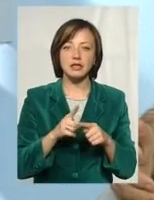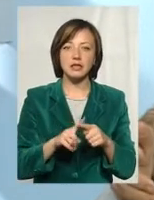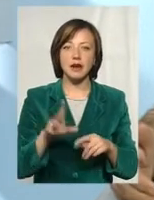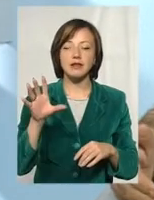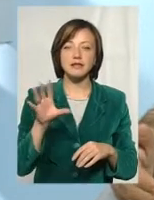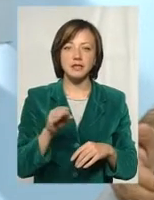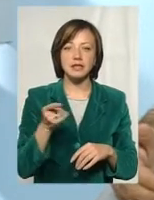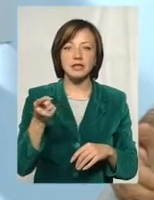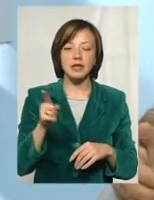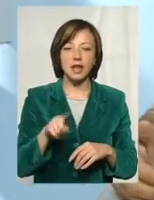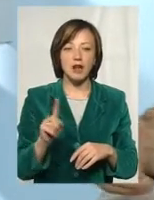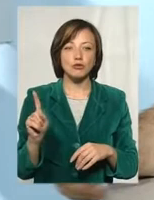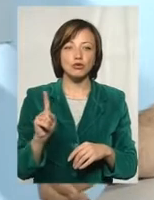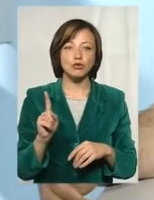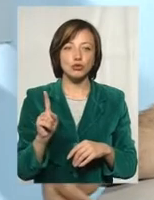те, що